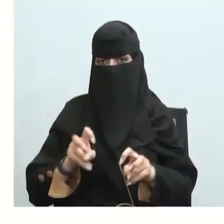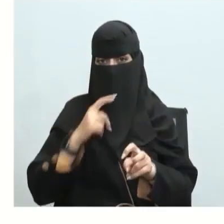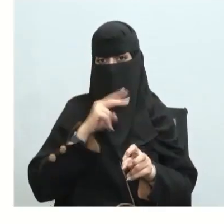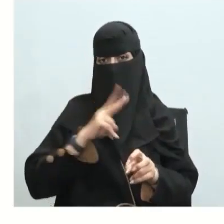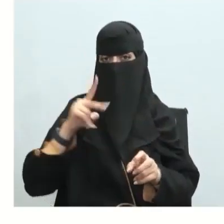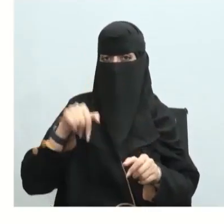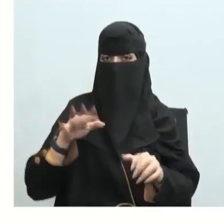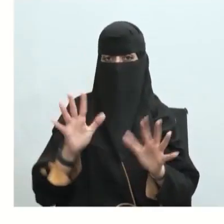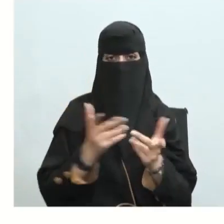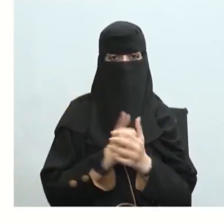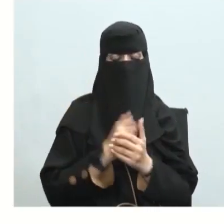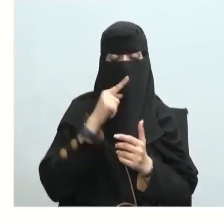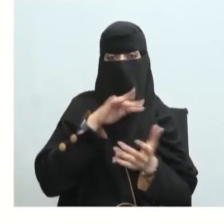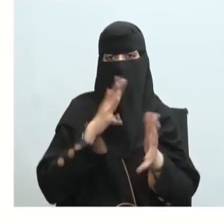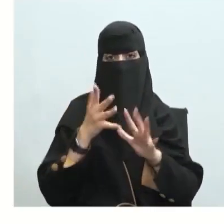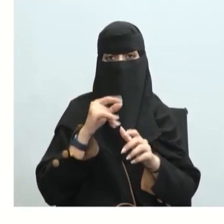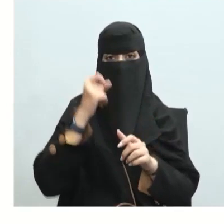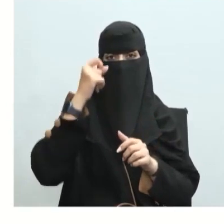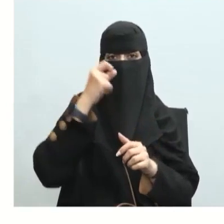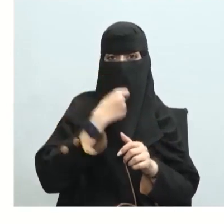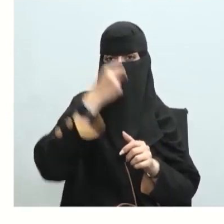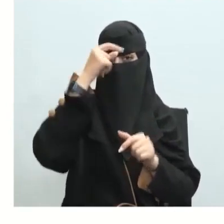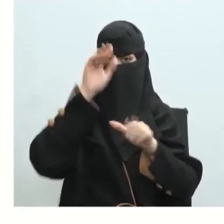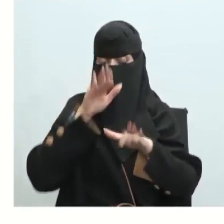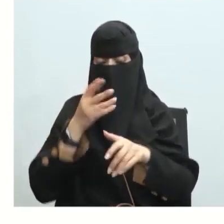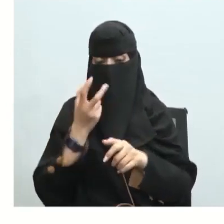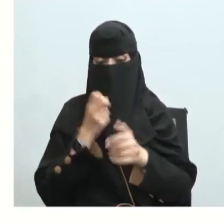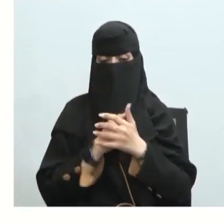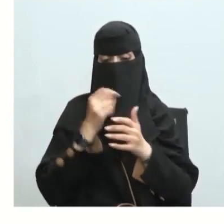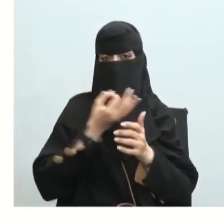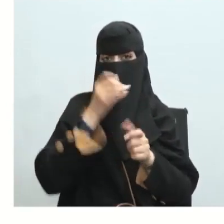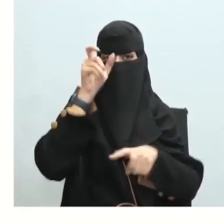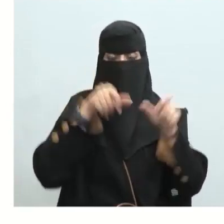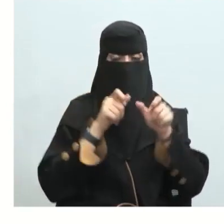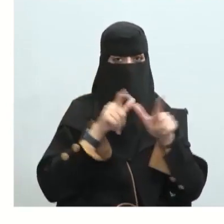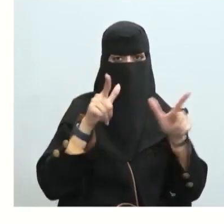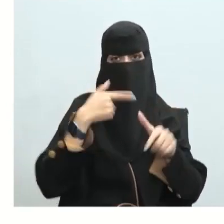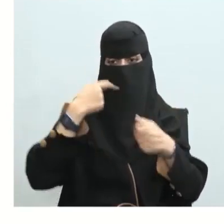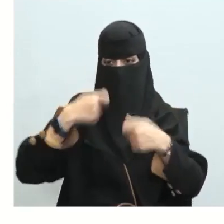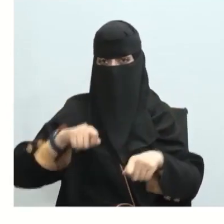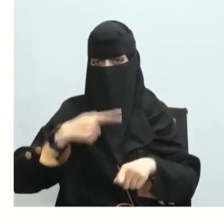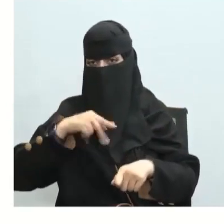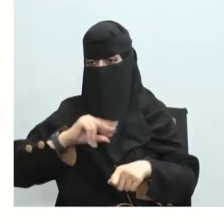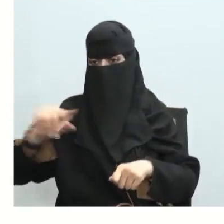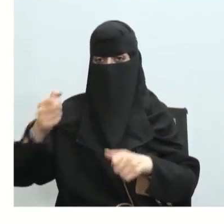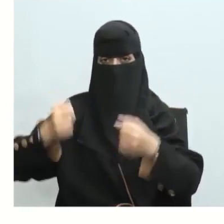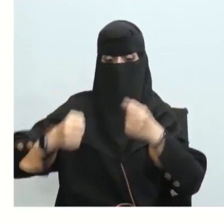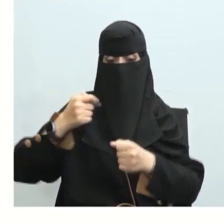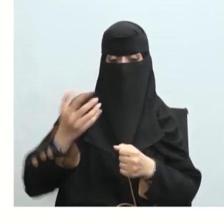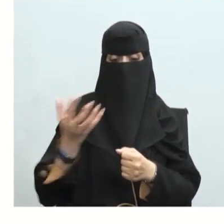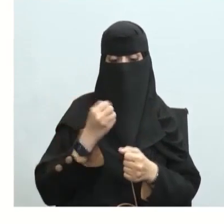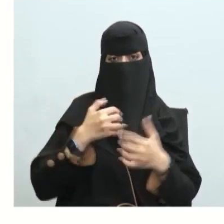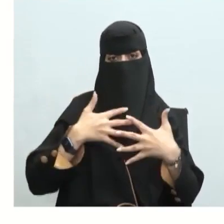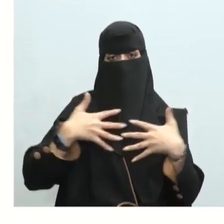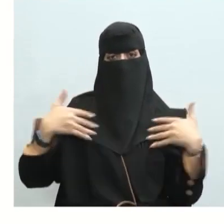اخره فتذكر يعني بعض المواصفات التي تجذب اقوال مشاهير المشترين لهذه السياره مثلا تقول اغتنم